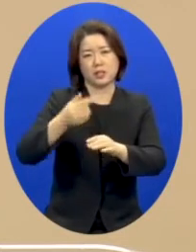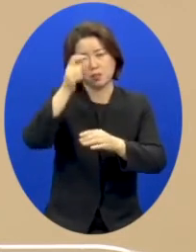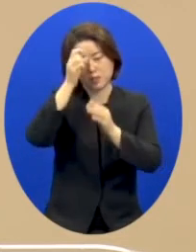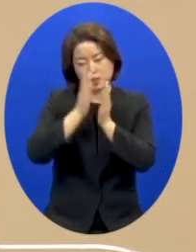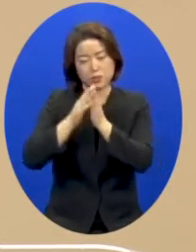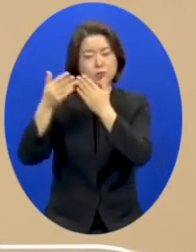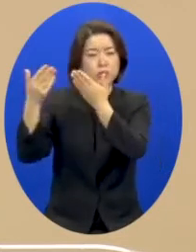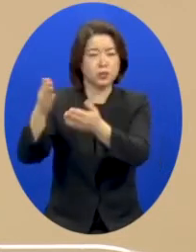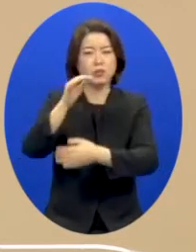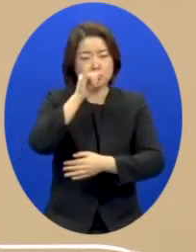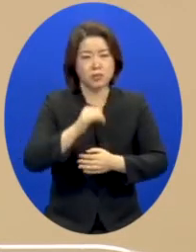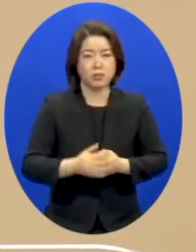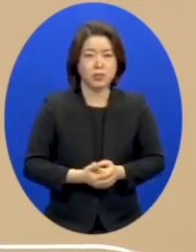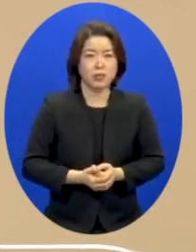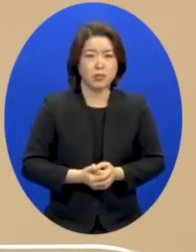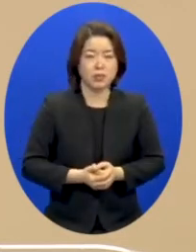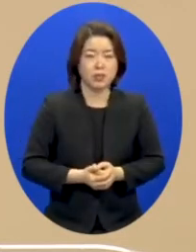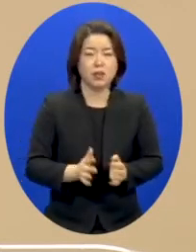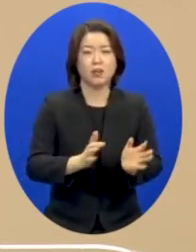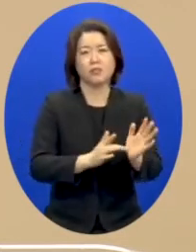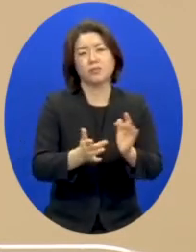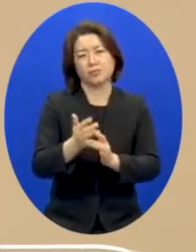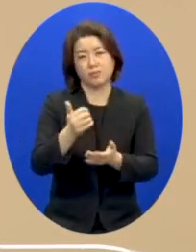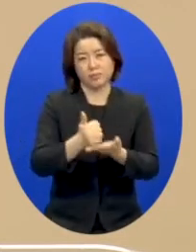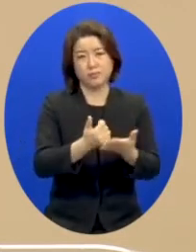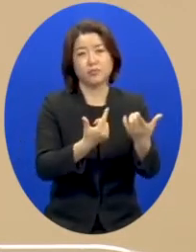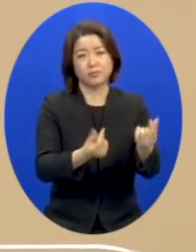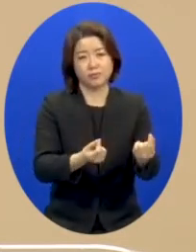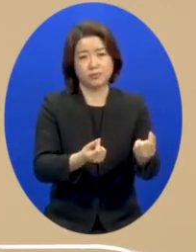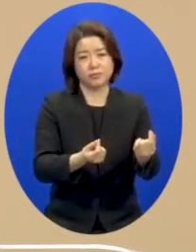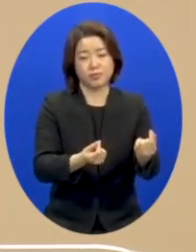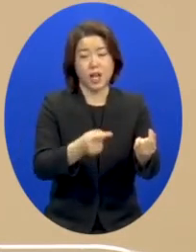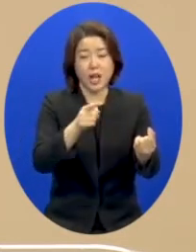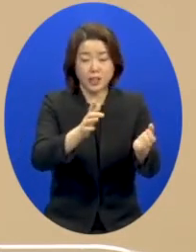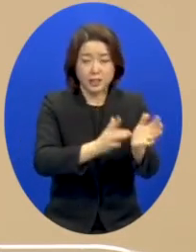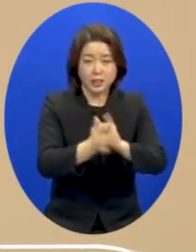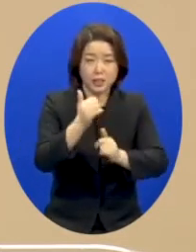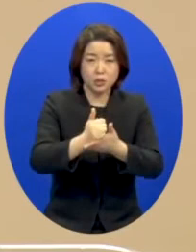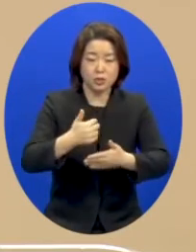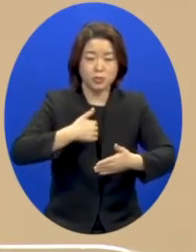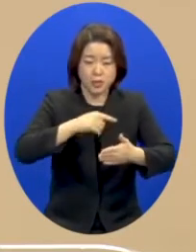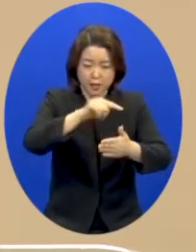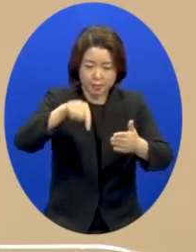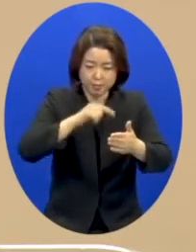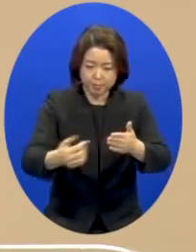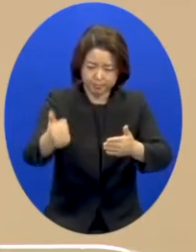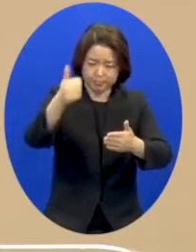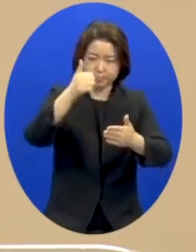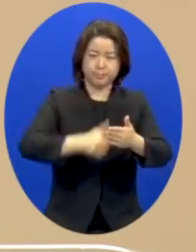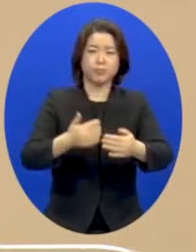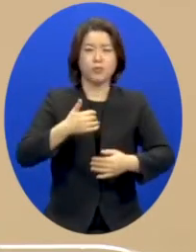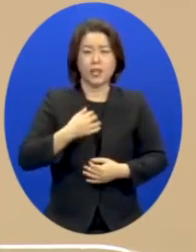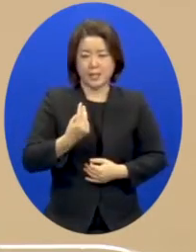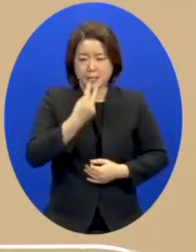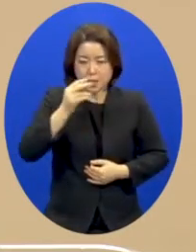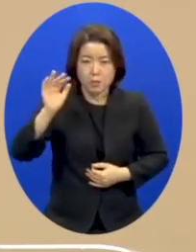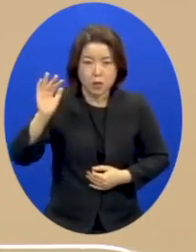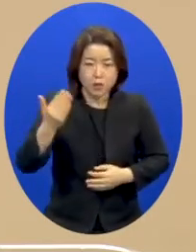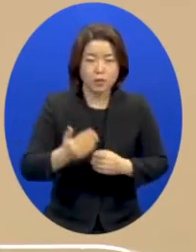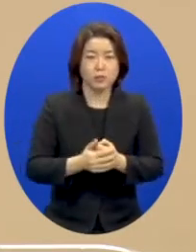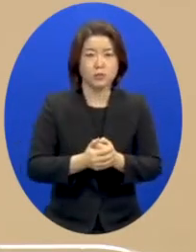예수님이 바로 그런 분이신데, 그 예수님이 우리 안에 거하셔서 우리 생명이 되셨으니 예수 믿는